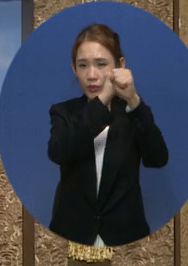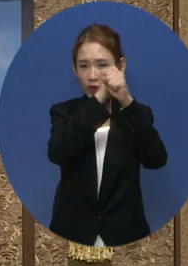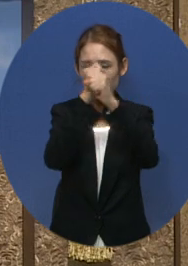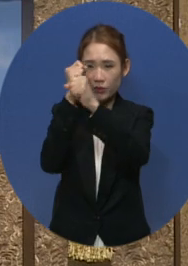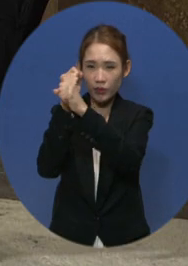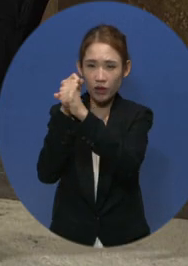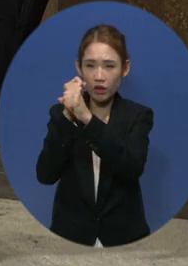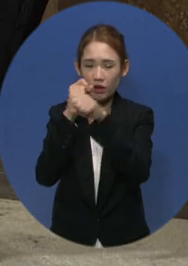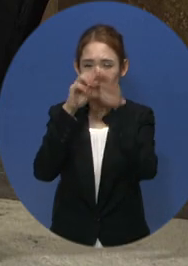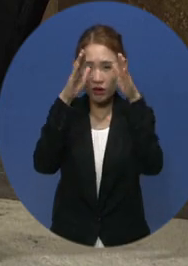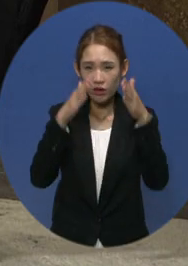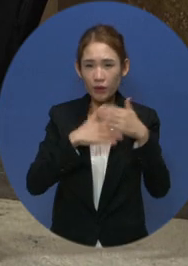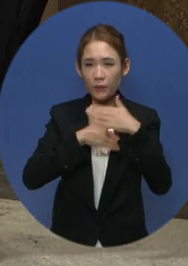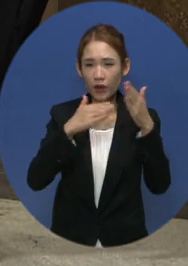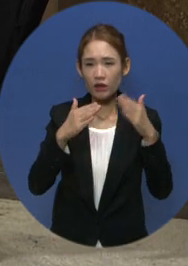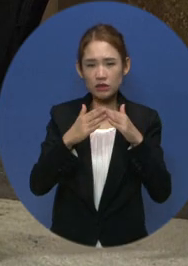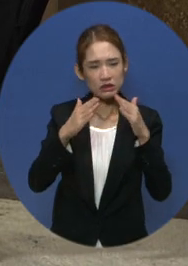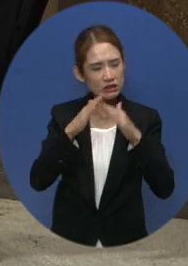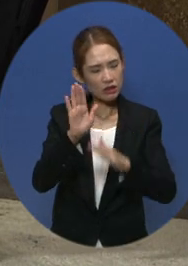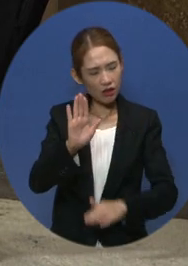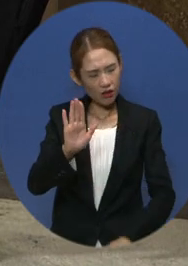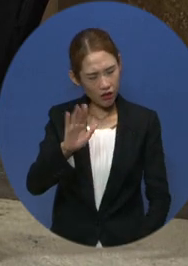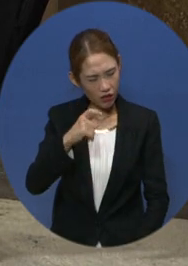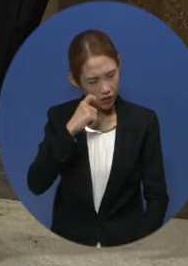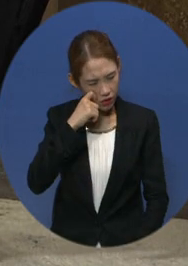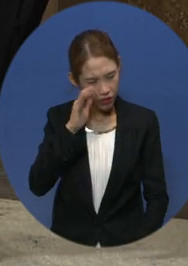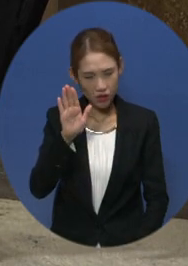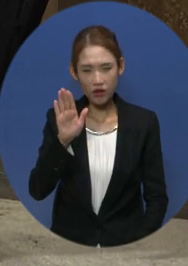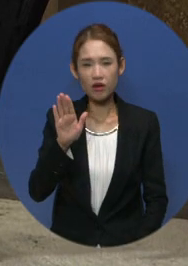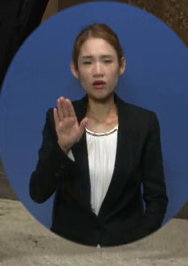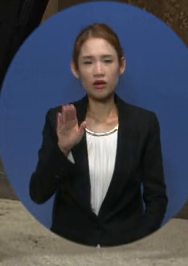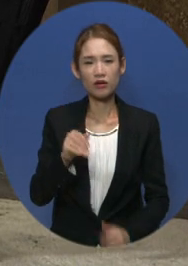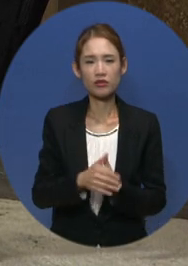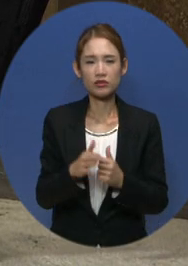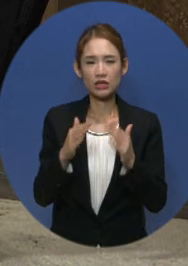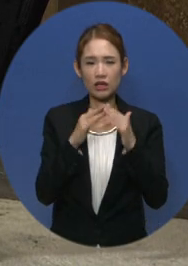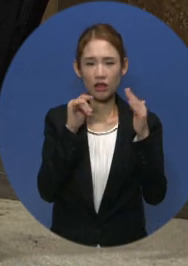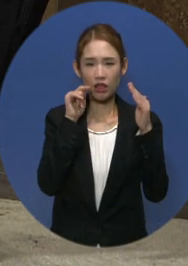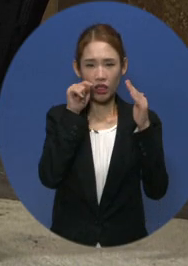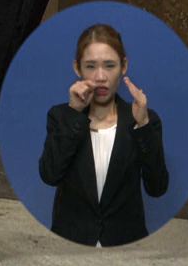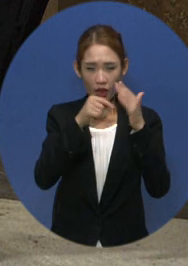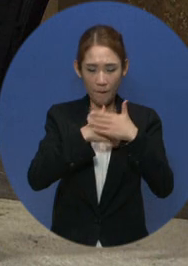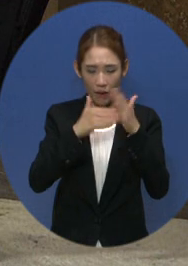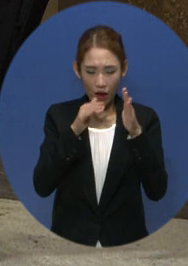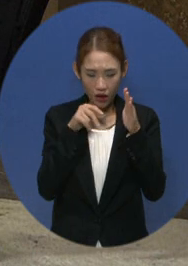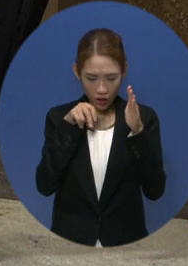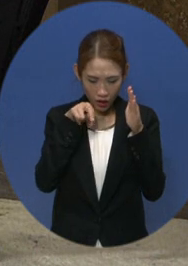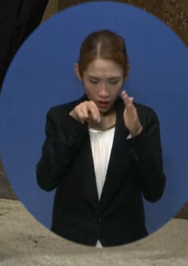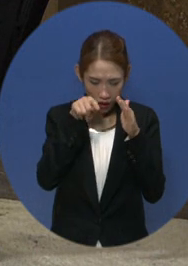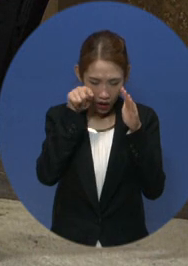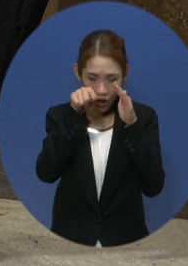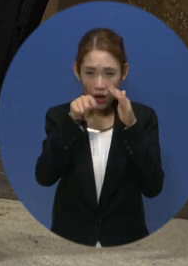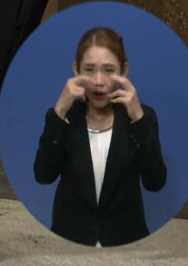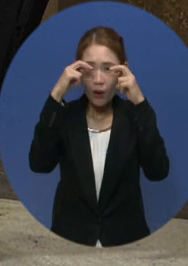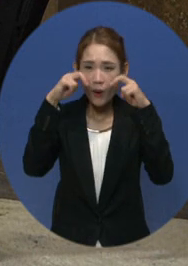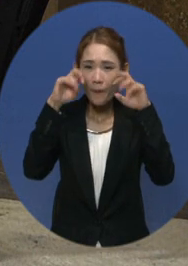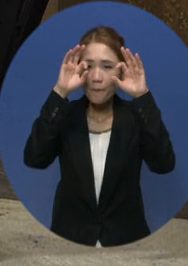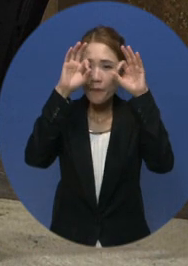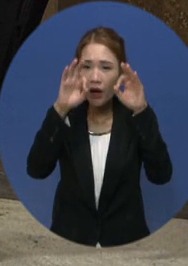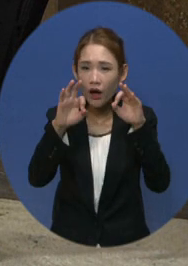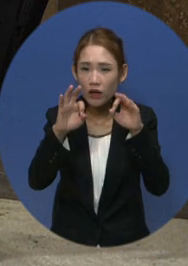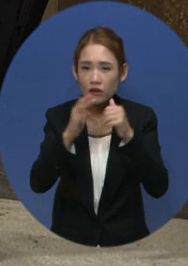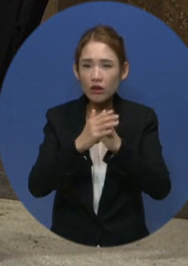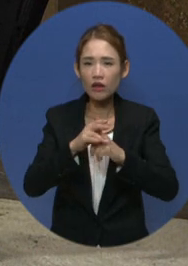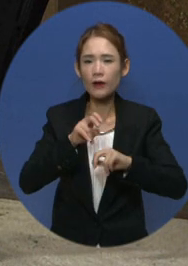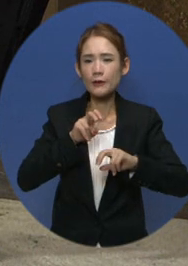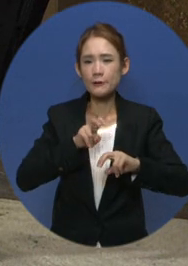네. 집이라고 볼 수가 없네요. 집이라고 볼 수가 없어요. 예. 네. 그래서 이제 제가 그 방에 한번 들어가 보았는데 도저히 앉아